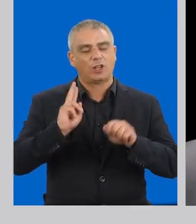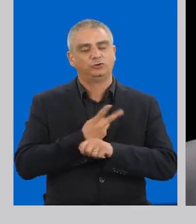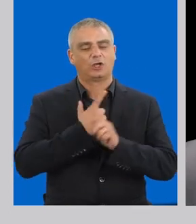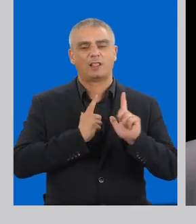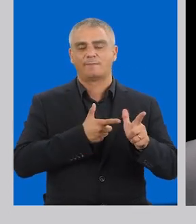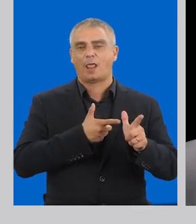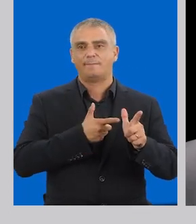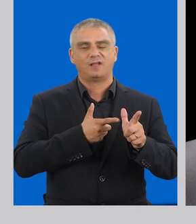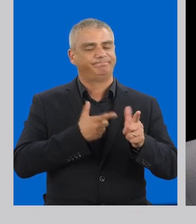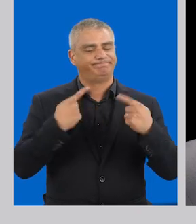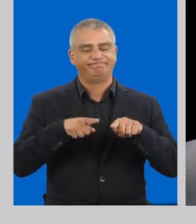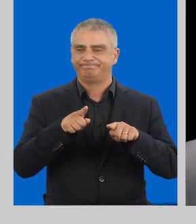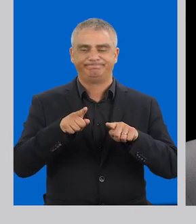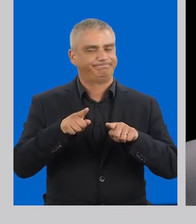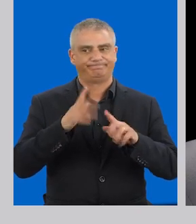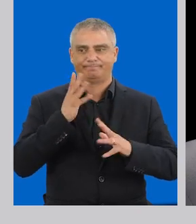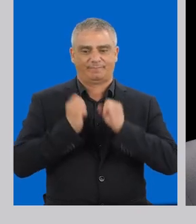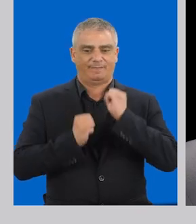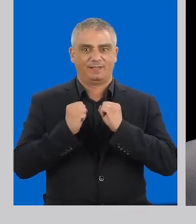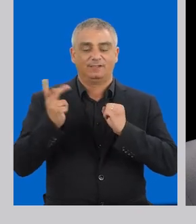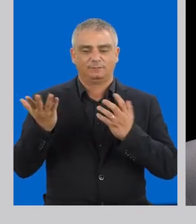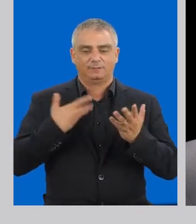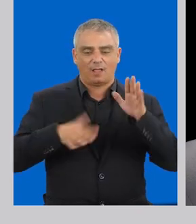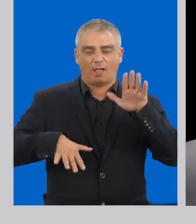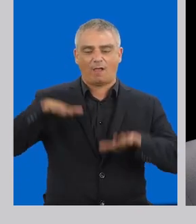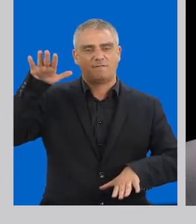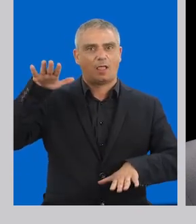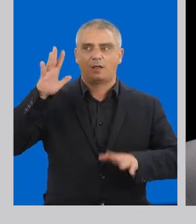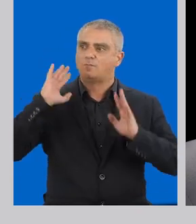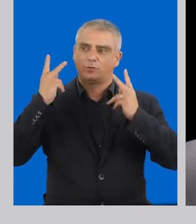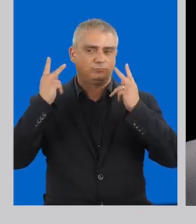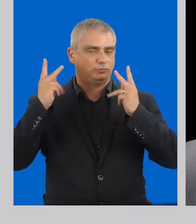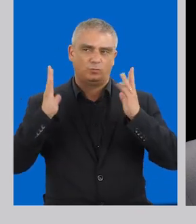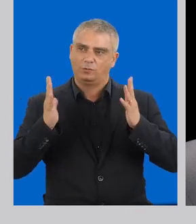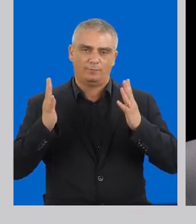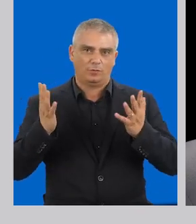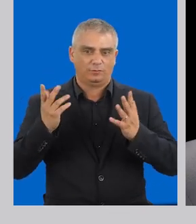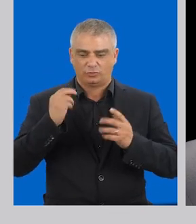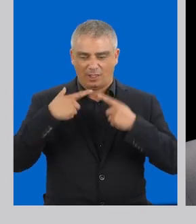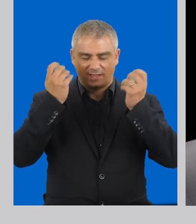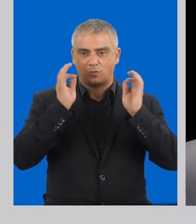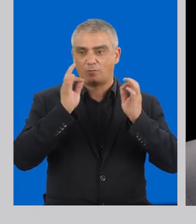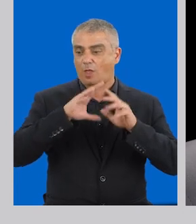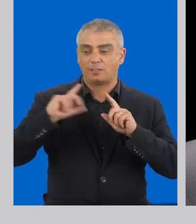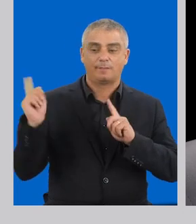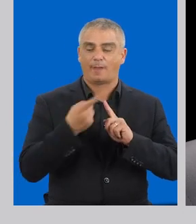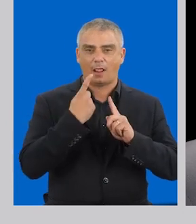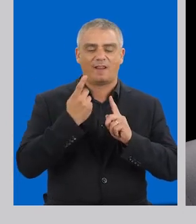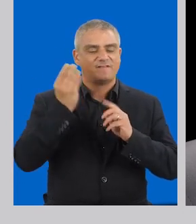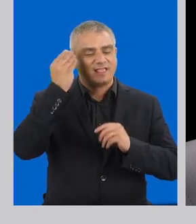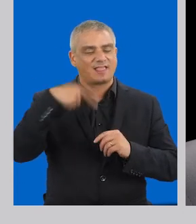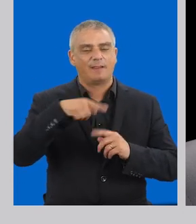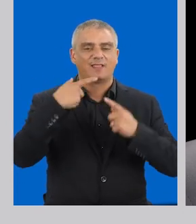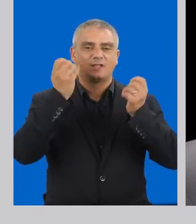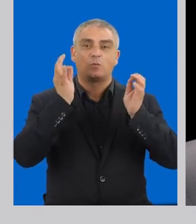של שגרת מלחמה היייתה מאוד בעייתית כי היא יצרה אפליה משמעותית מאוד של החינוך המיוחד בכלל